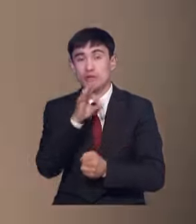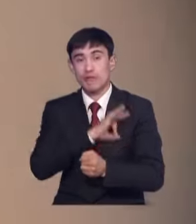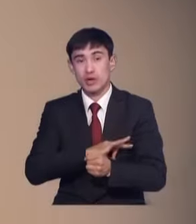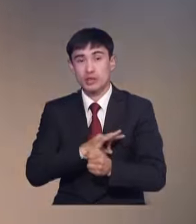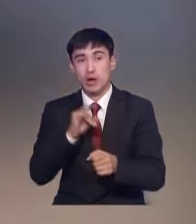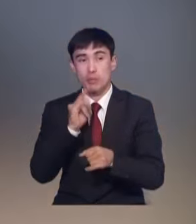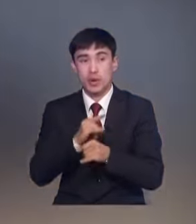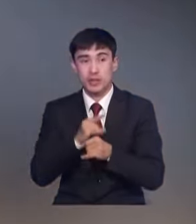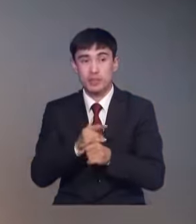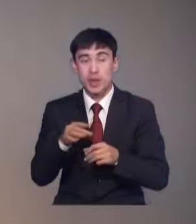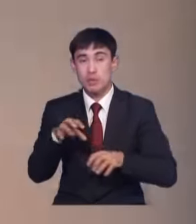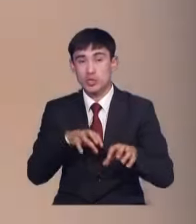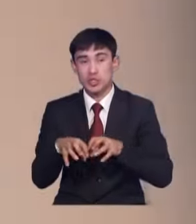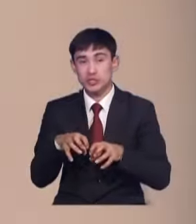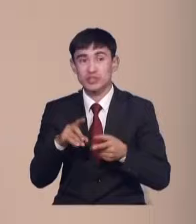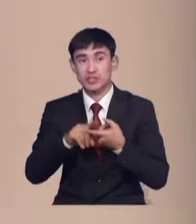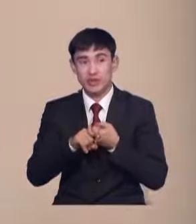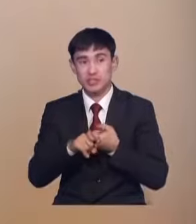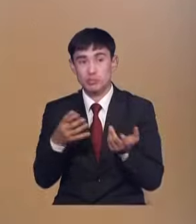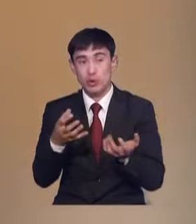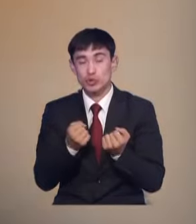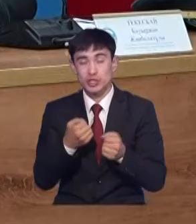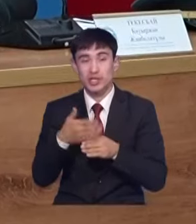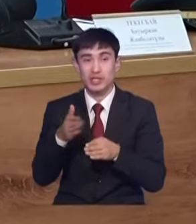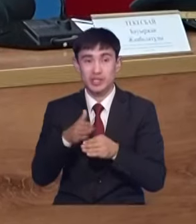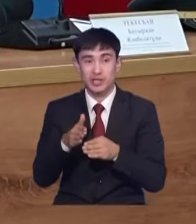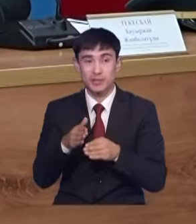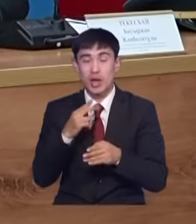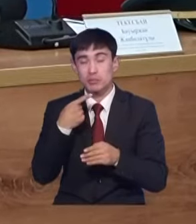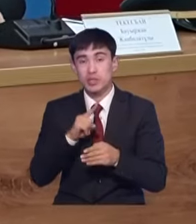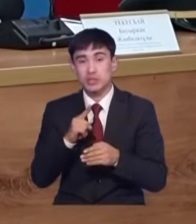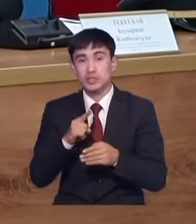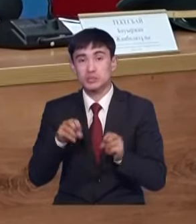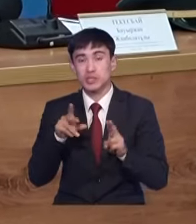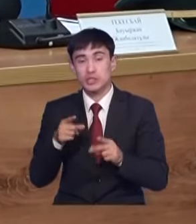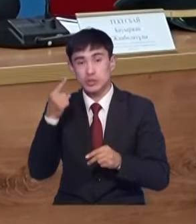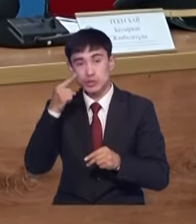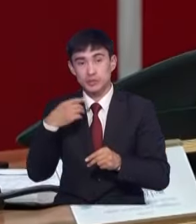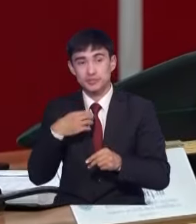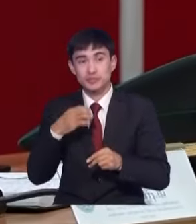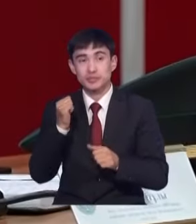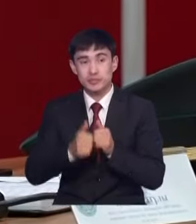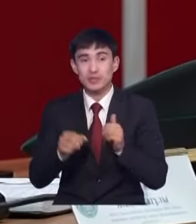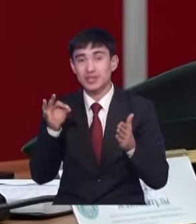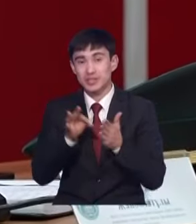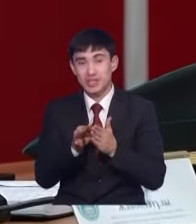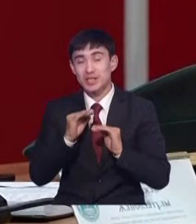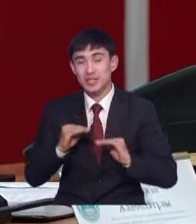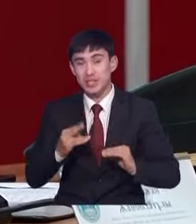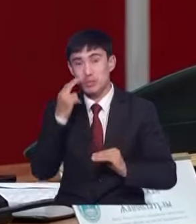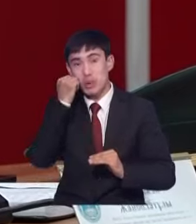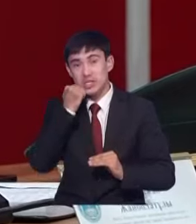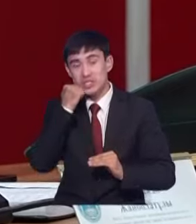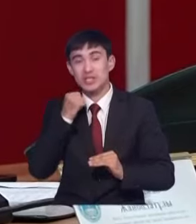путём обмана мошенничества связанное с получением кредита как отметил спикер злоумышленники часто нацеливается на детей и